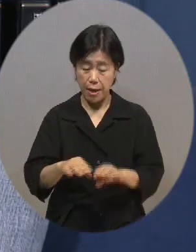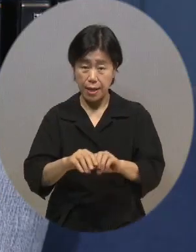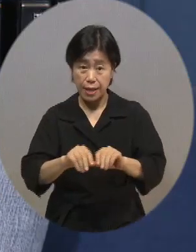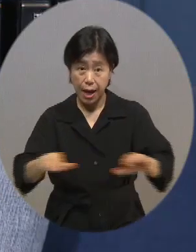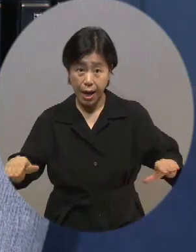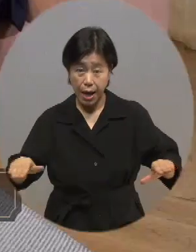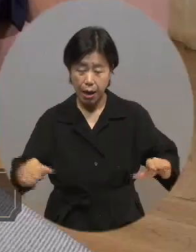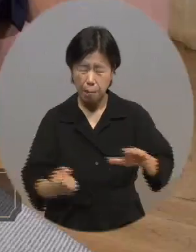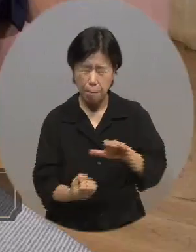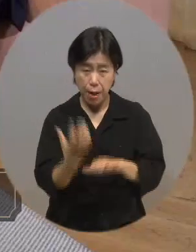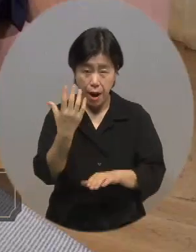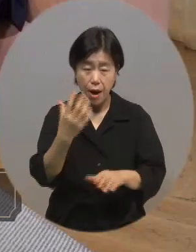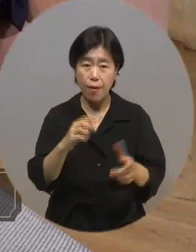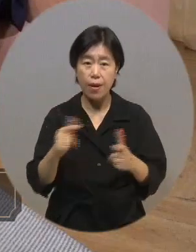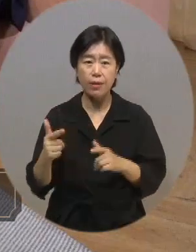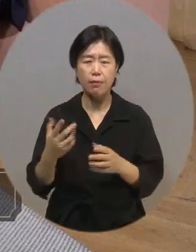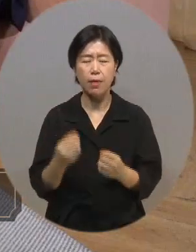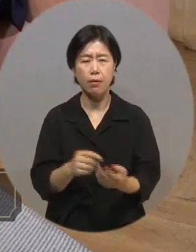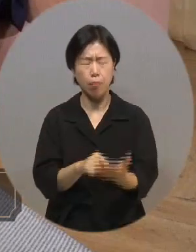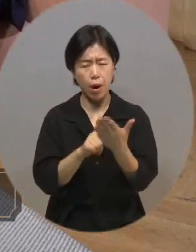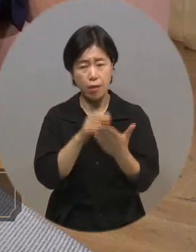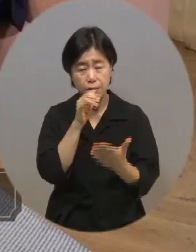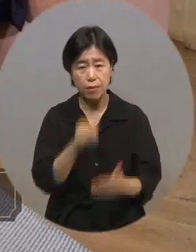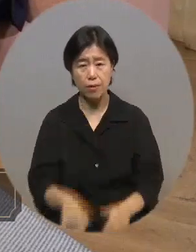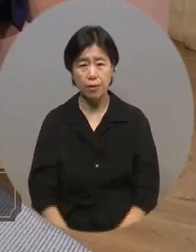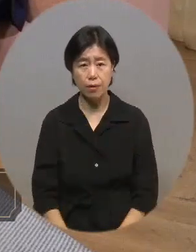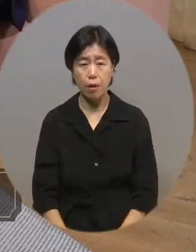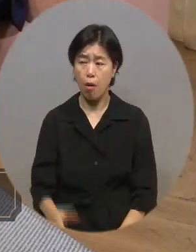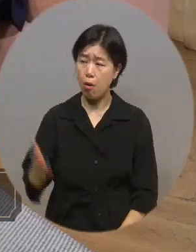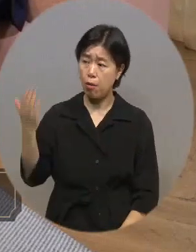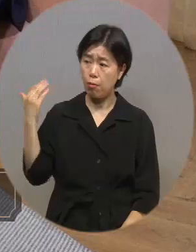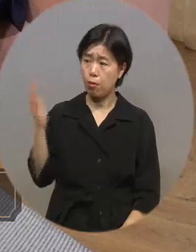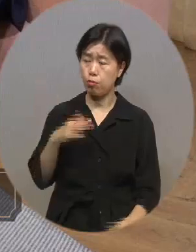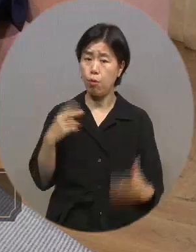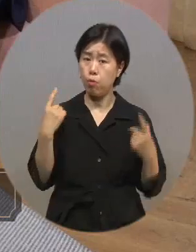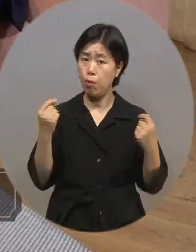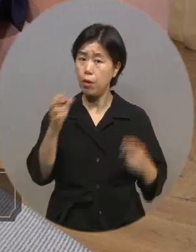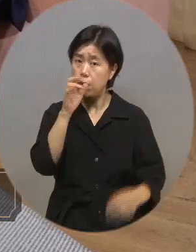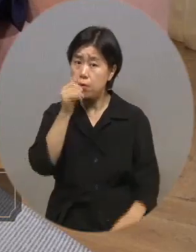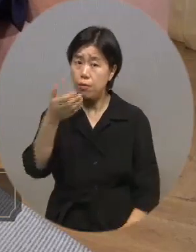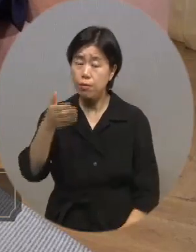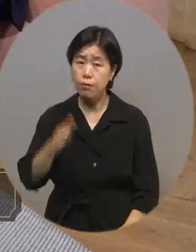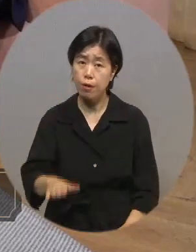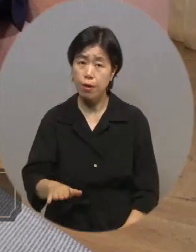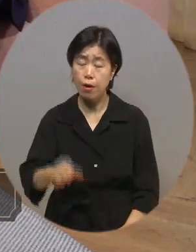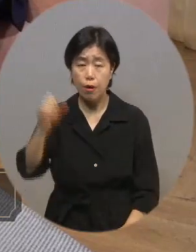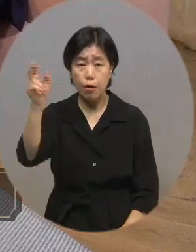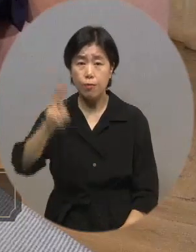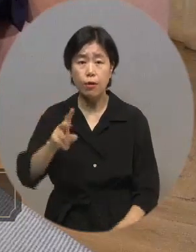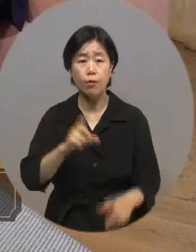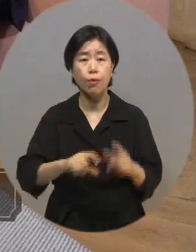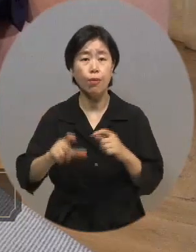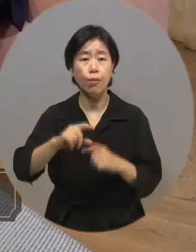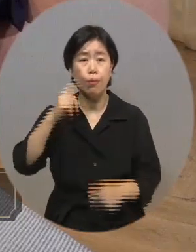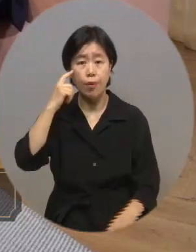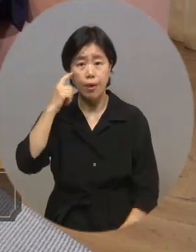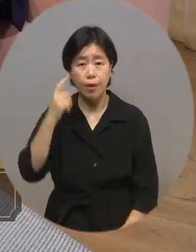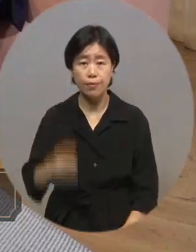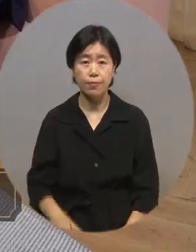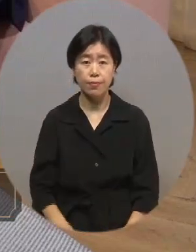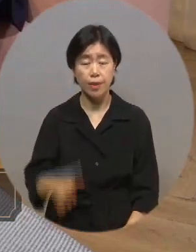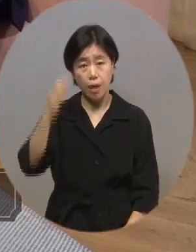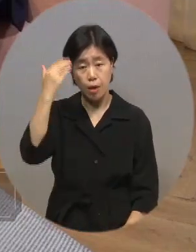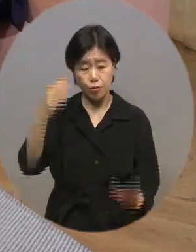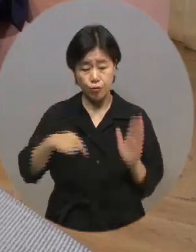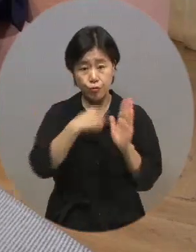잦아지고 있는데 늘 있었던 건데 그동안 주목을 못 받았던 건지 아니면 실제로 전쟁에 대한 그러니까 한반도에서